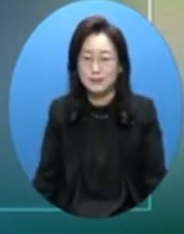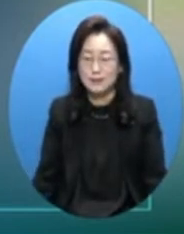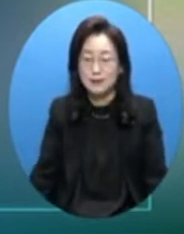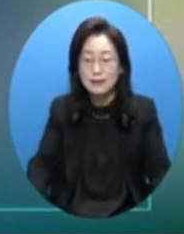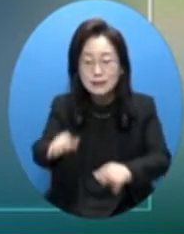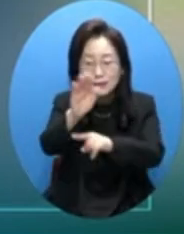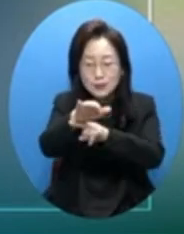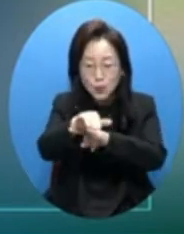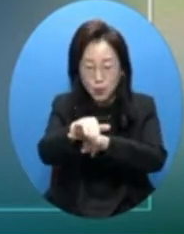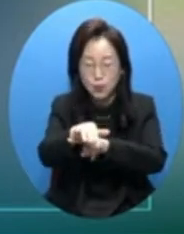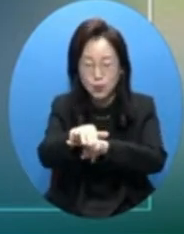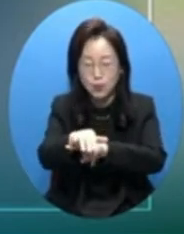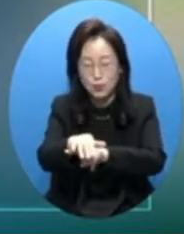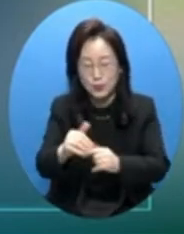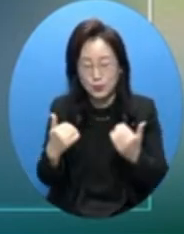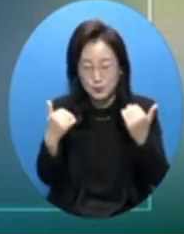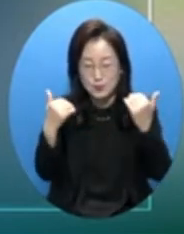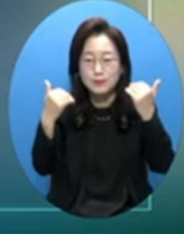굉장히 시골에 자라나면서